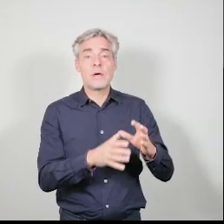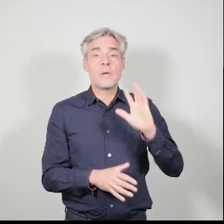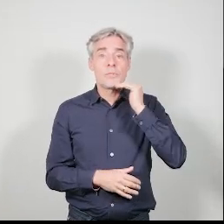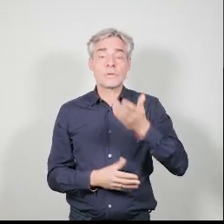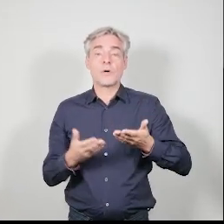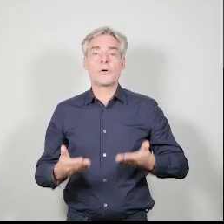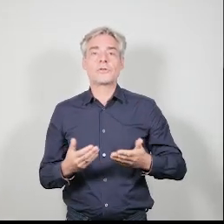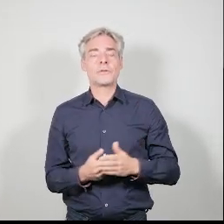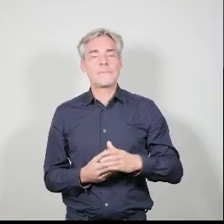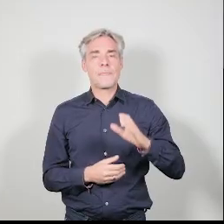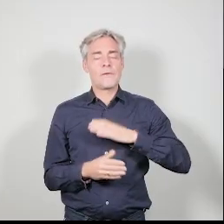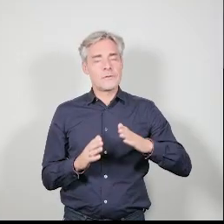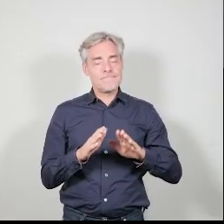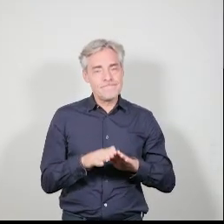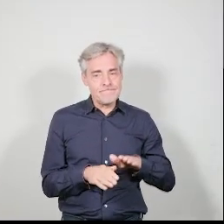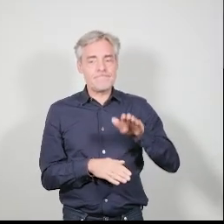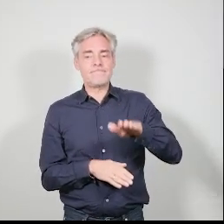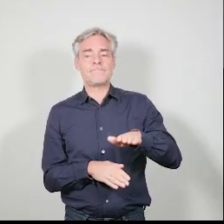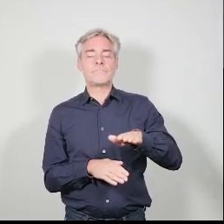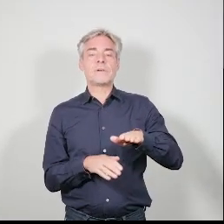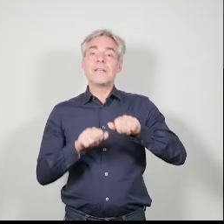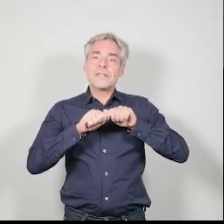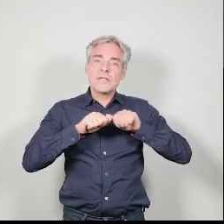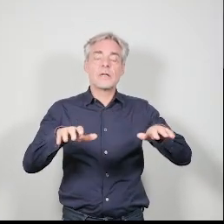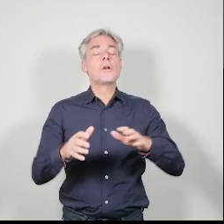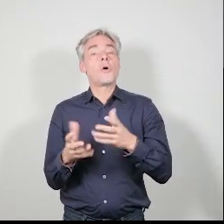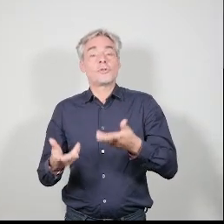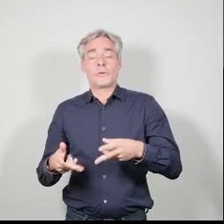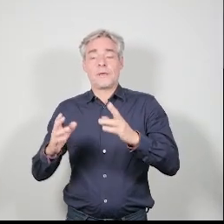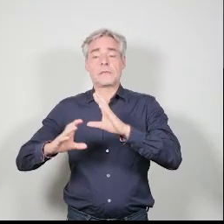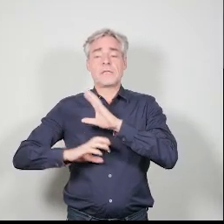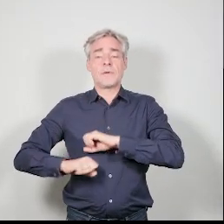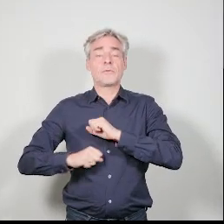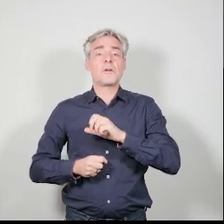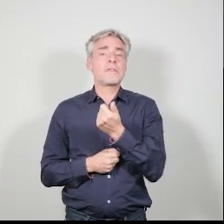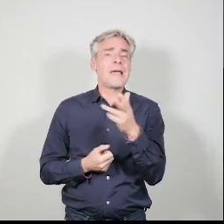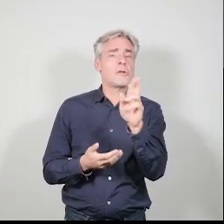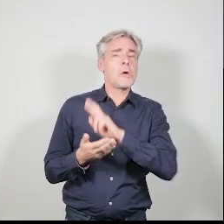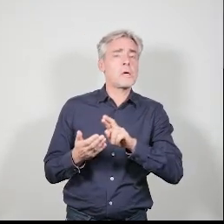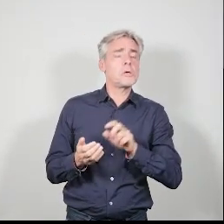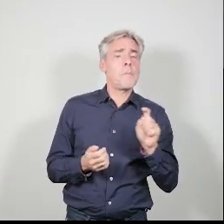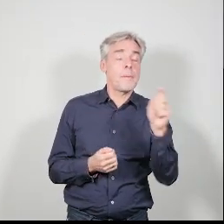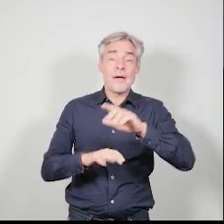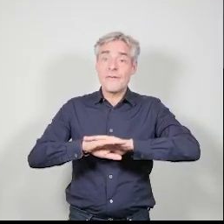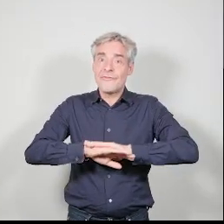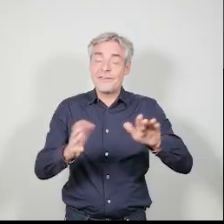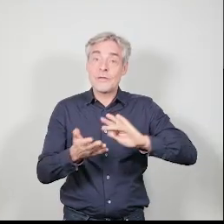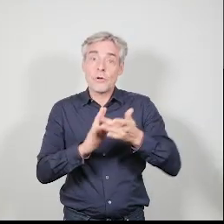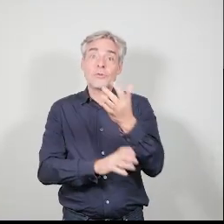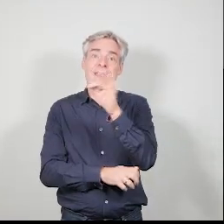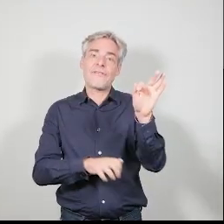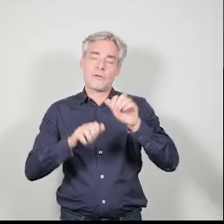journée, à passer le cap, généraliser, sortir de l'expérimentation territoriale et se donner des lignes directrices pour